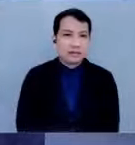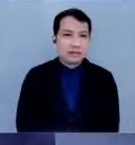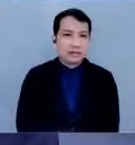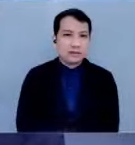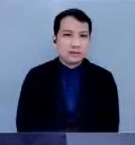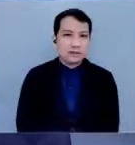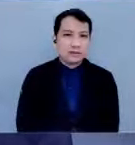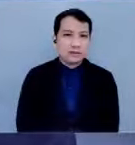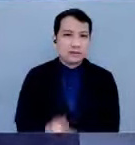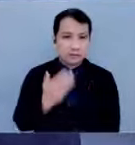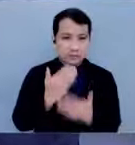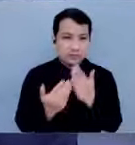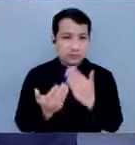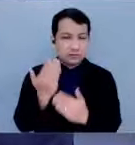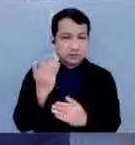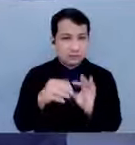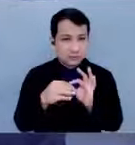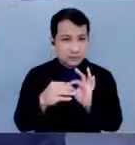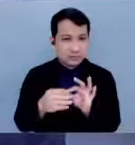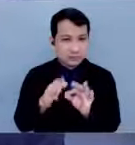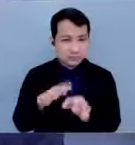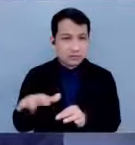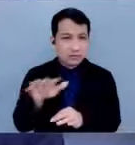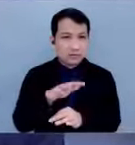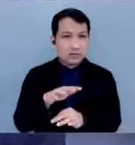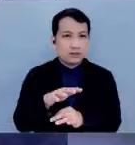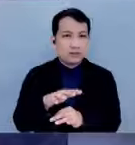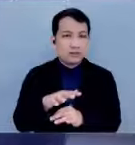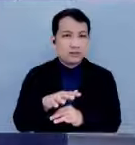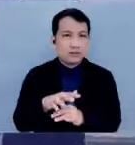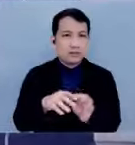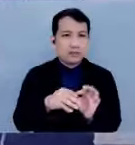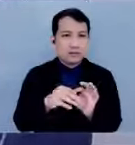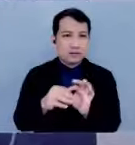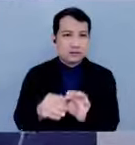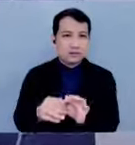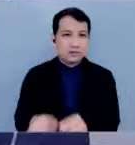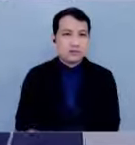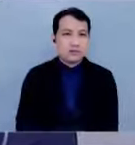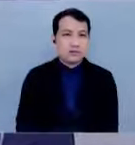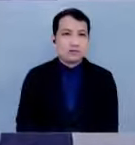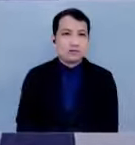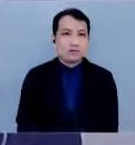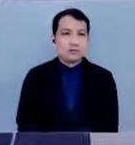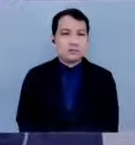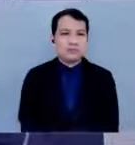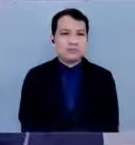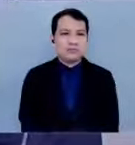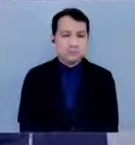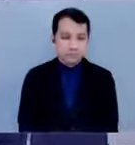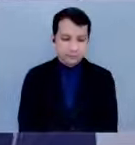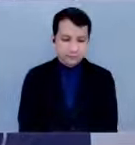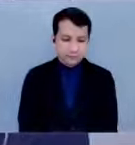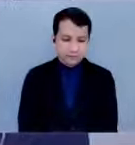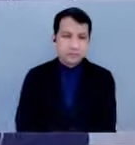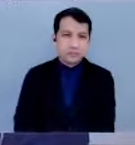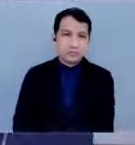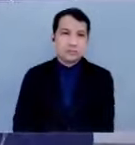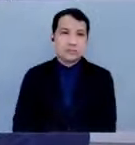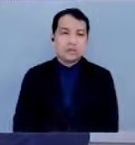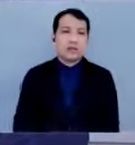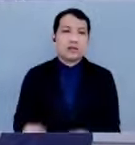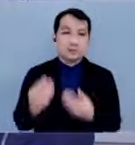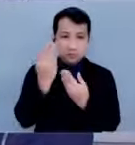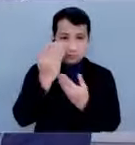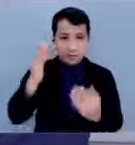Sa wikang gatang. Diba? Ginusto talaga ng mga producer. Pero ito, bago ang lahat, ay isang mahigpit na yakap at matikas na pagsaludo